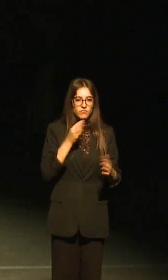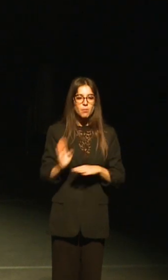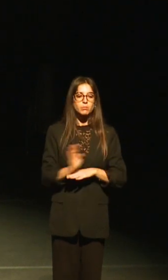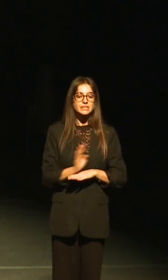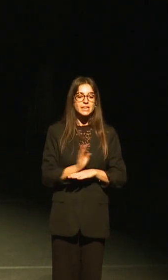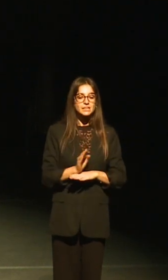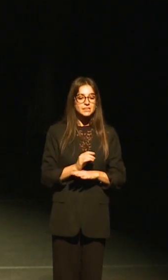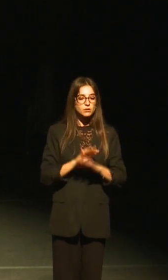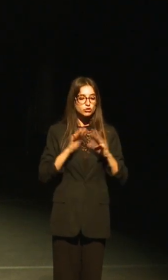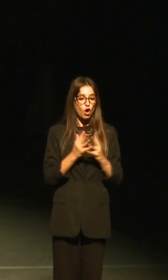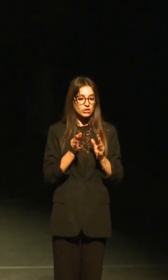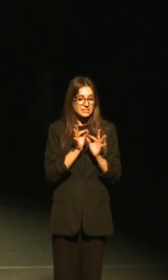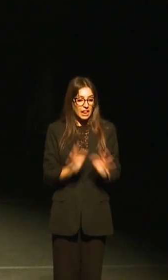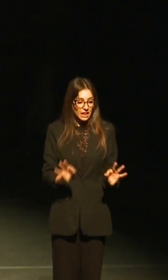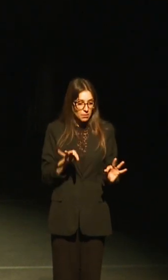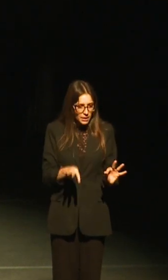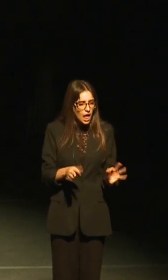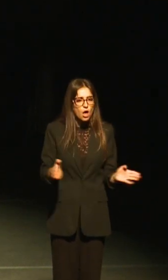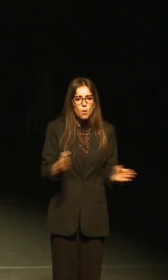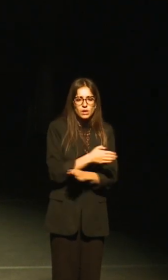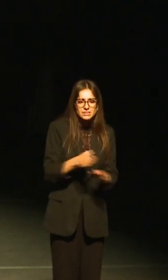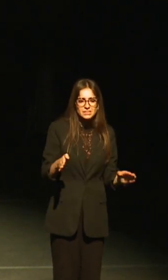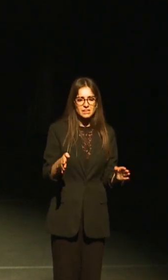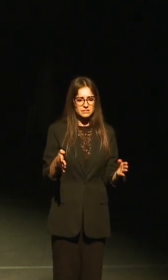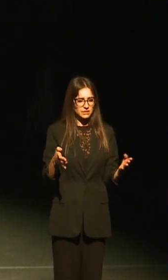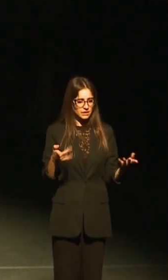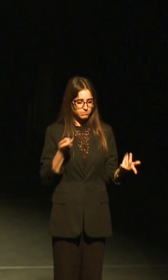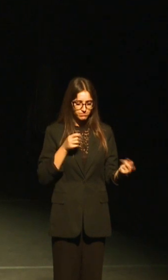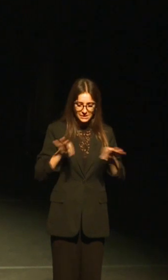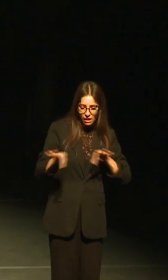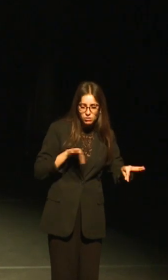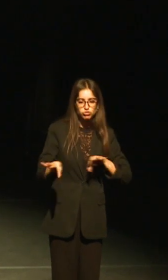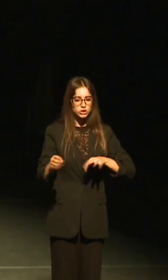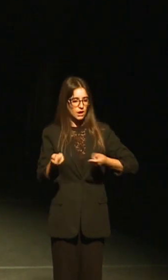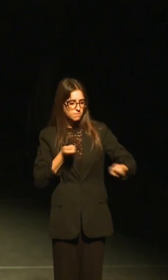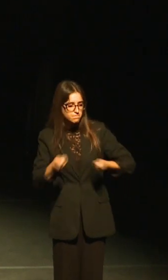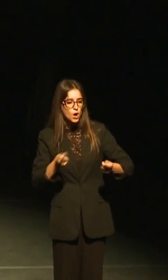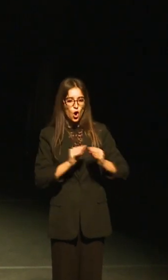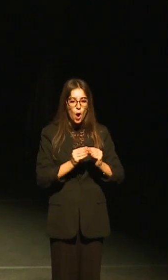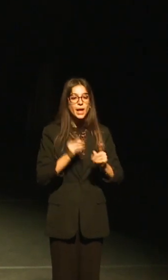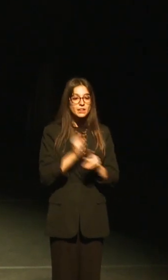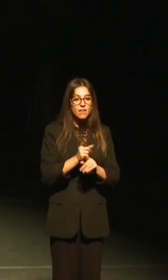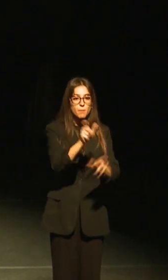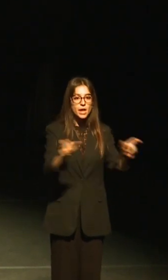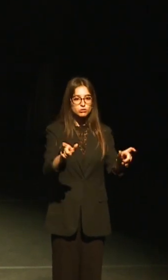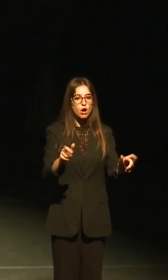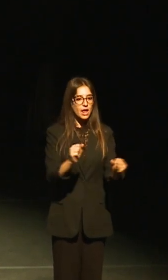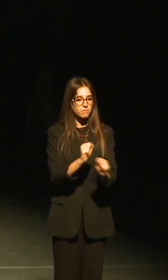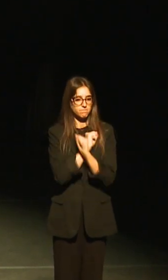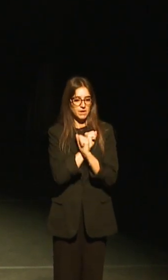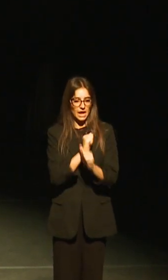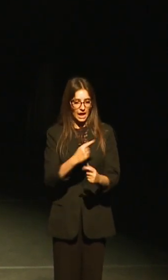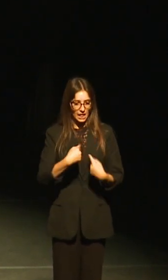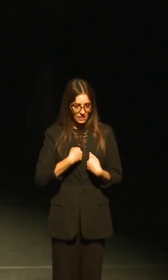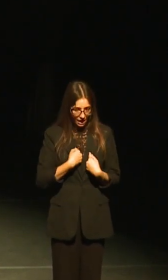e quindi qualsiasi comportamento organizzativo che tu poni in essere deve essere sostenibile e credibile se invece tu dici Io mi